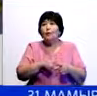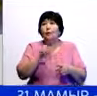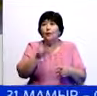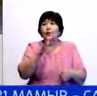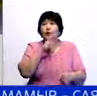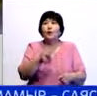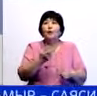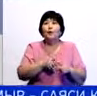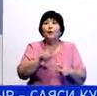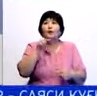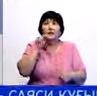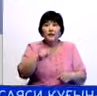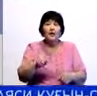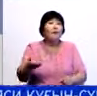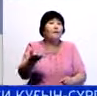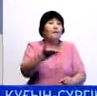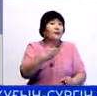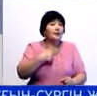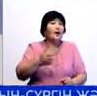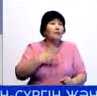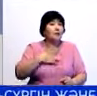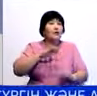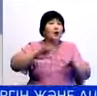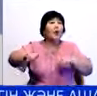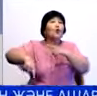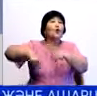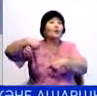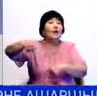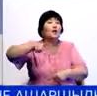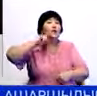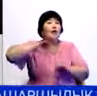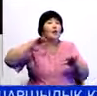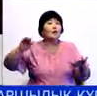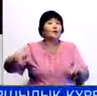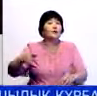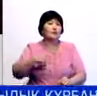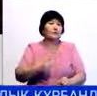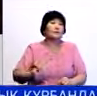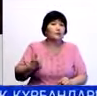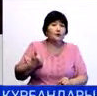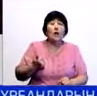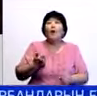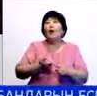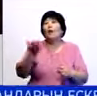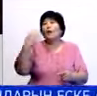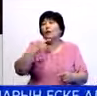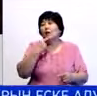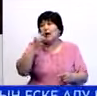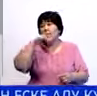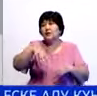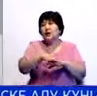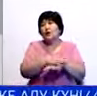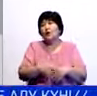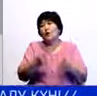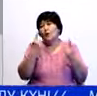дәуірде, бұл кезеңде біз емес, біздің ұрпақтарымыз, жас ұрпақ ұмытпау керек. Түлкінің қызылдығы өзіне сор, қазақ жұртының